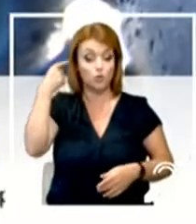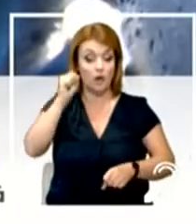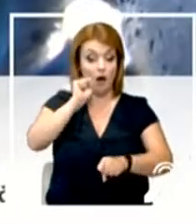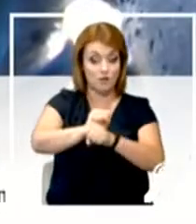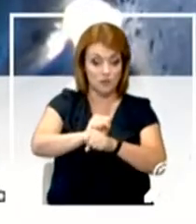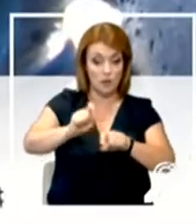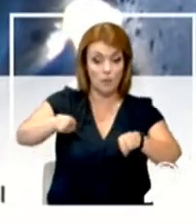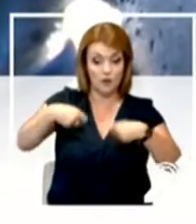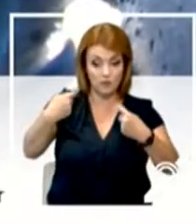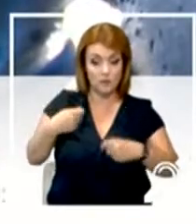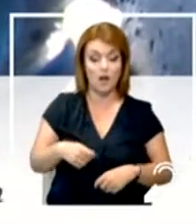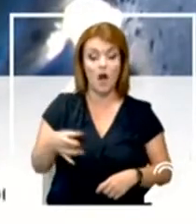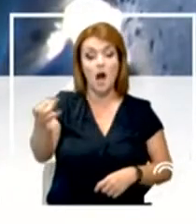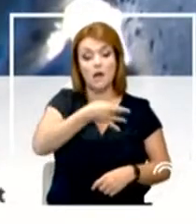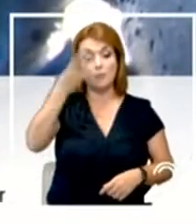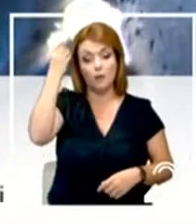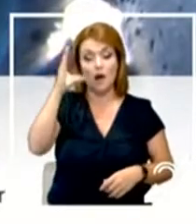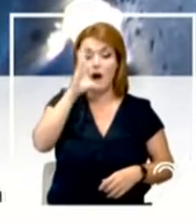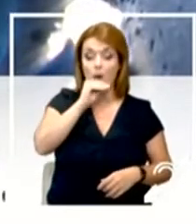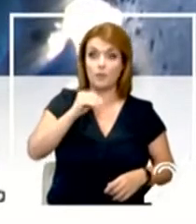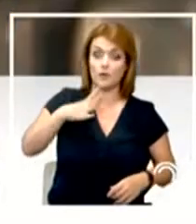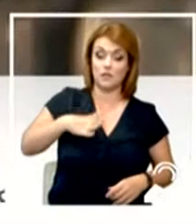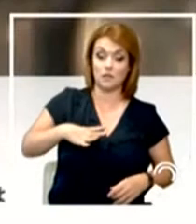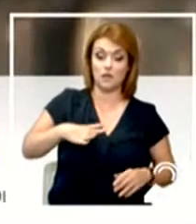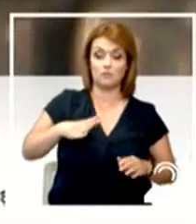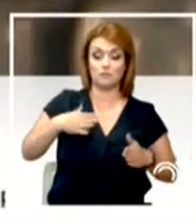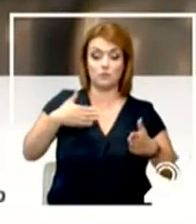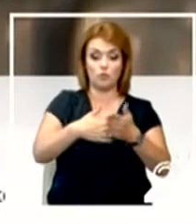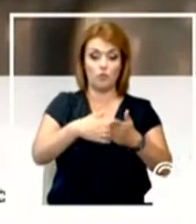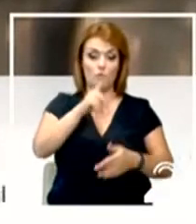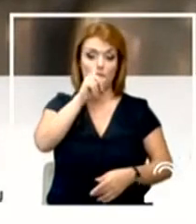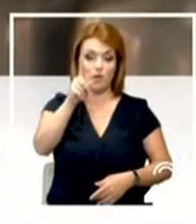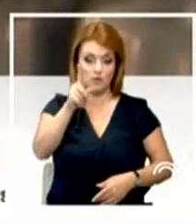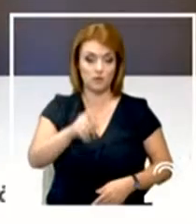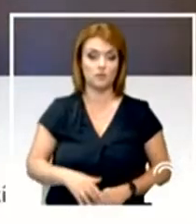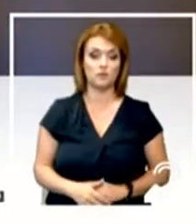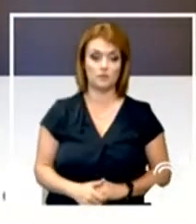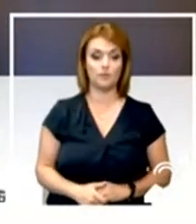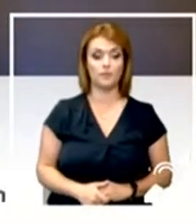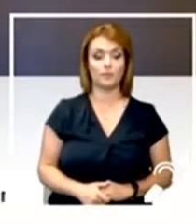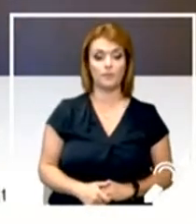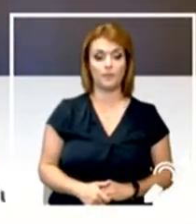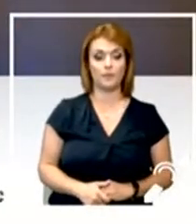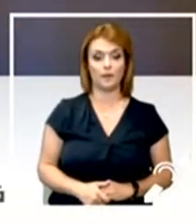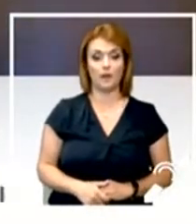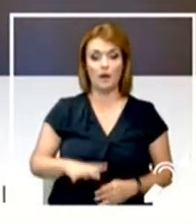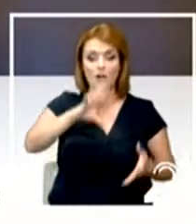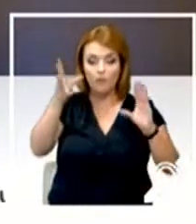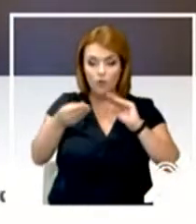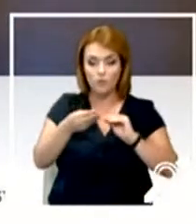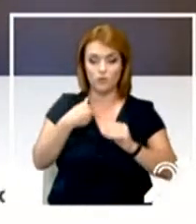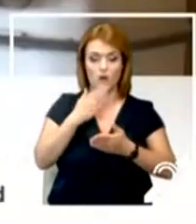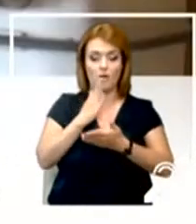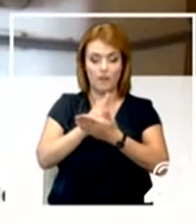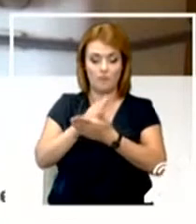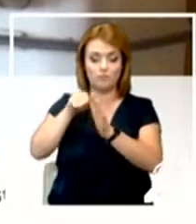Republica Moldova va putea rezista cel mult o lună. Avem o rezervă de gaz natural care depășește 20 ceva de milioane de metri